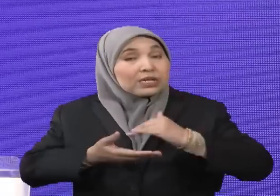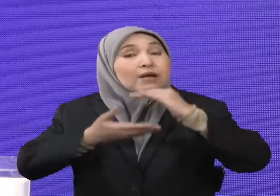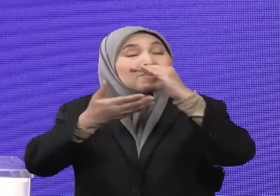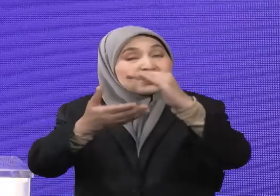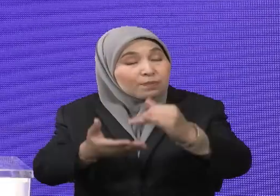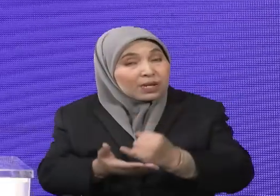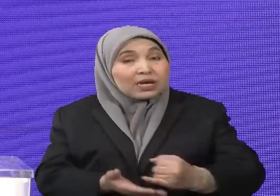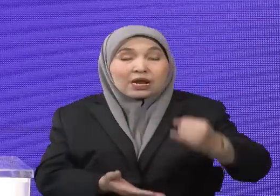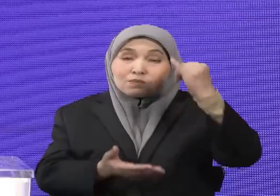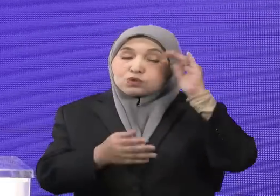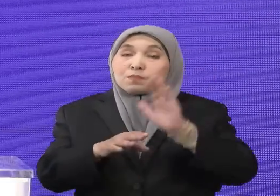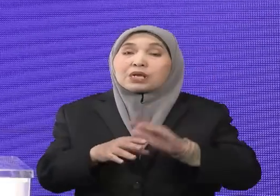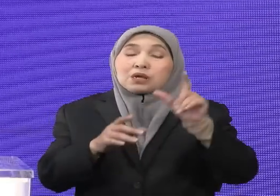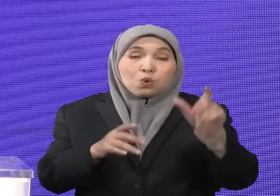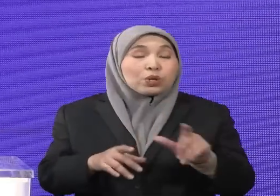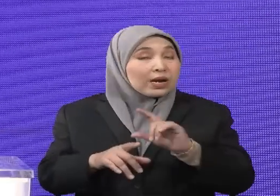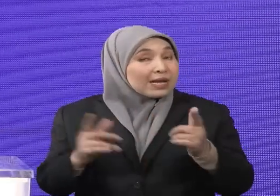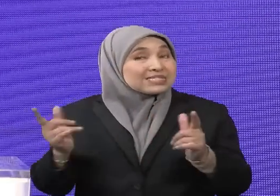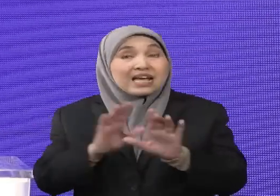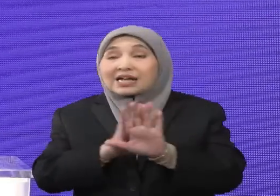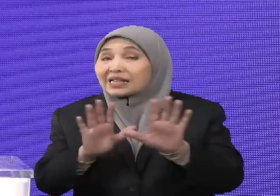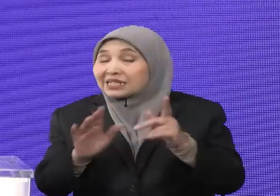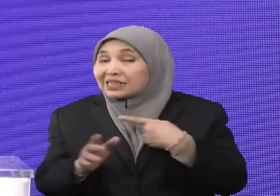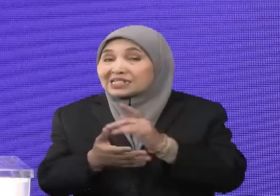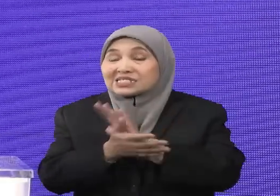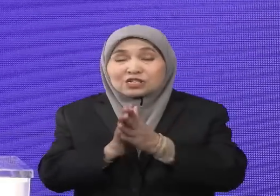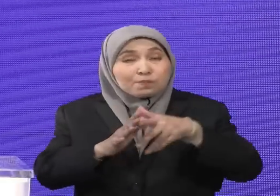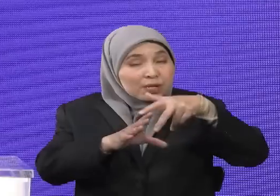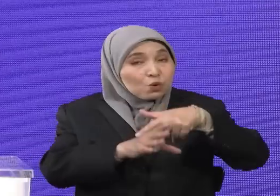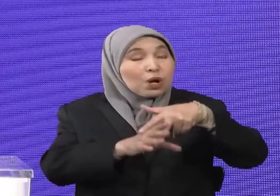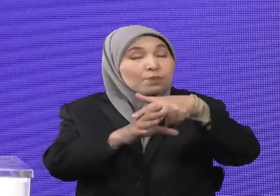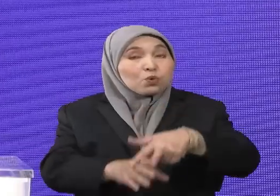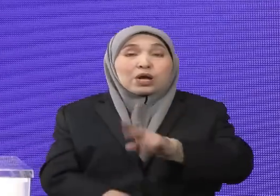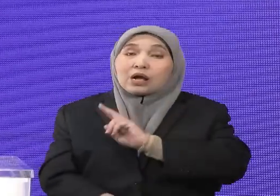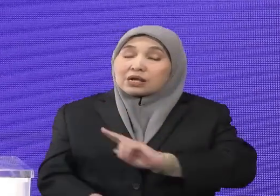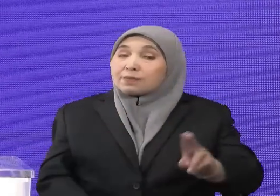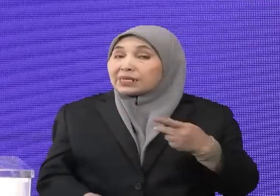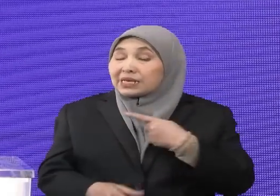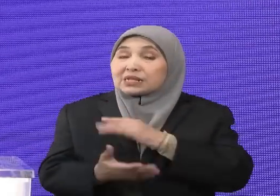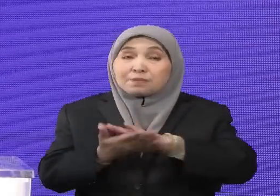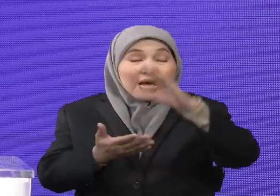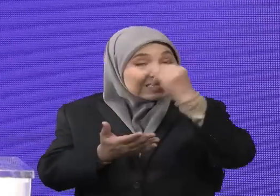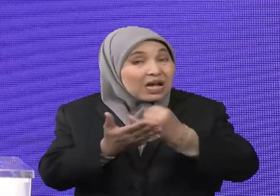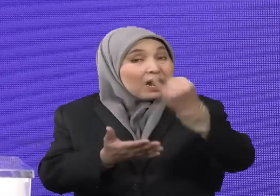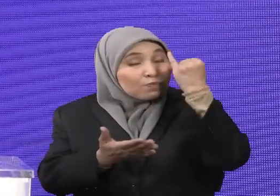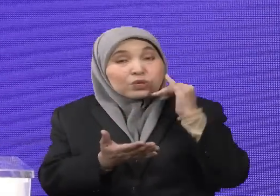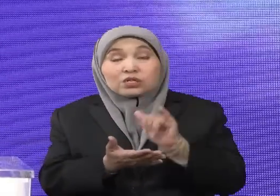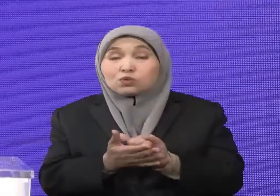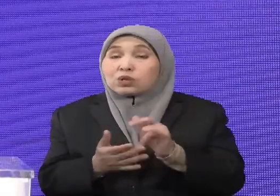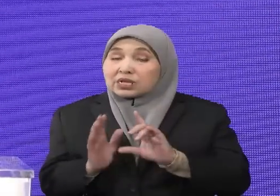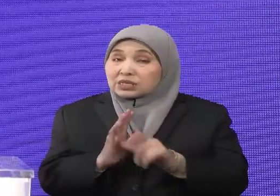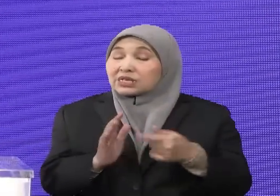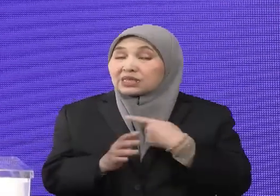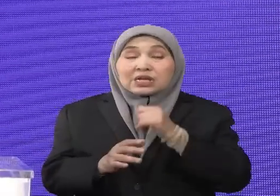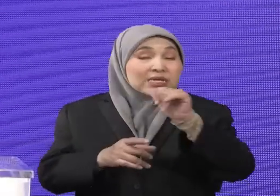ilmu tersebut kepada orang lain dan janganlah kita jadi seperti penunggang-penunggang agama ya mana kita belajar ilmu tersebut a kemudian